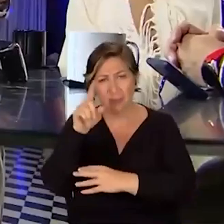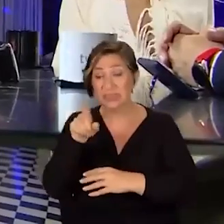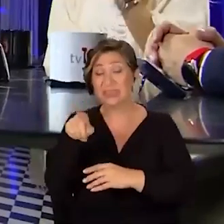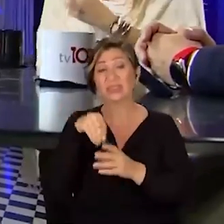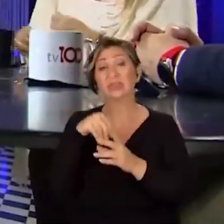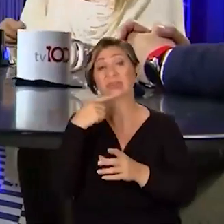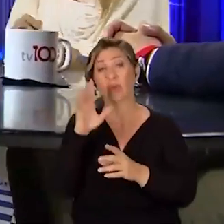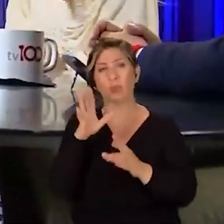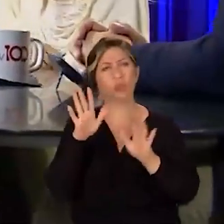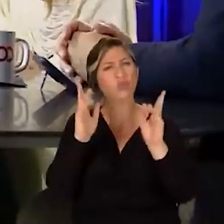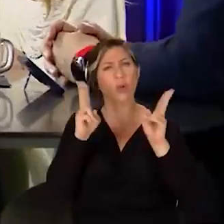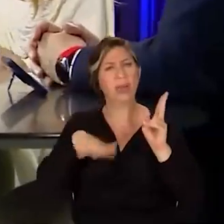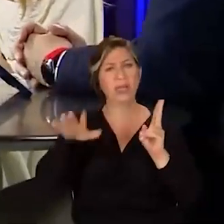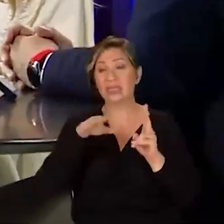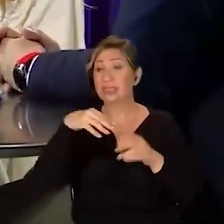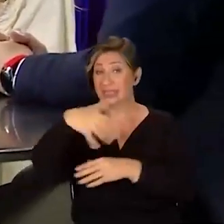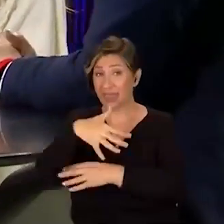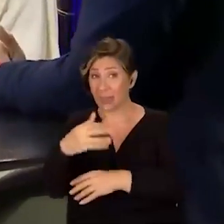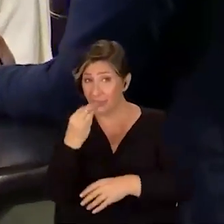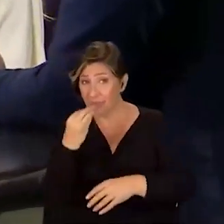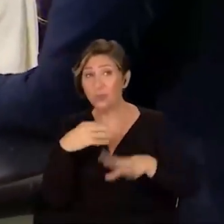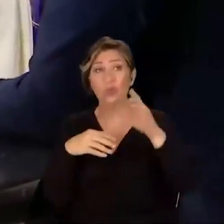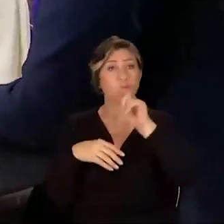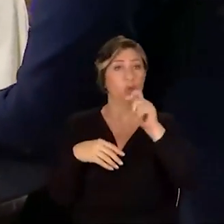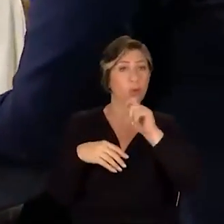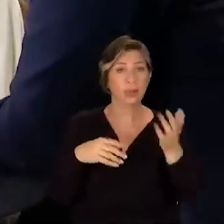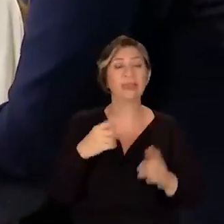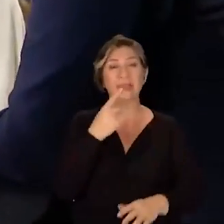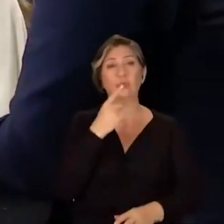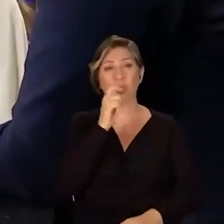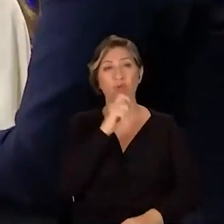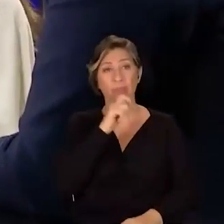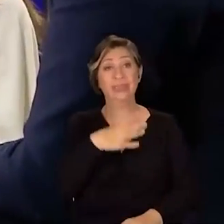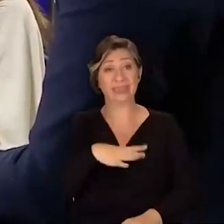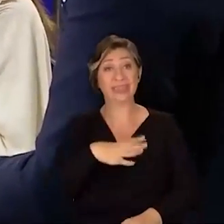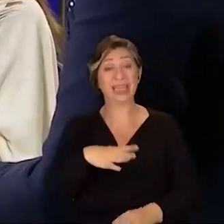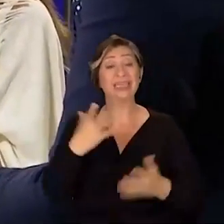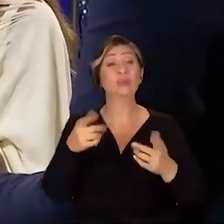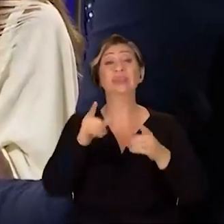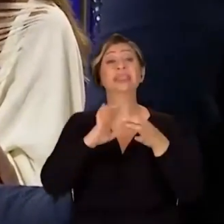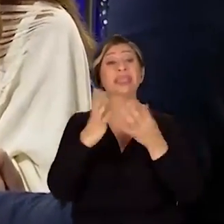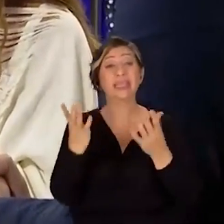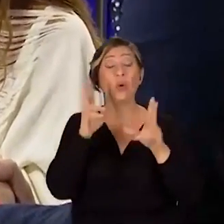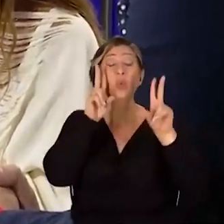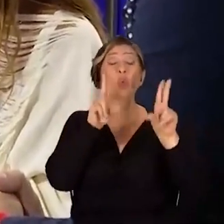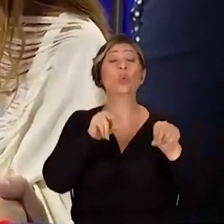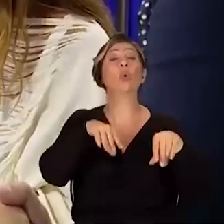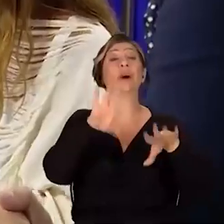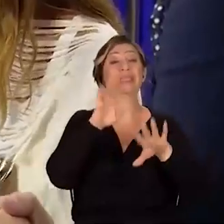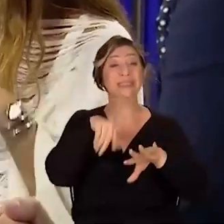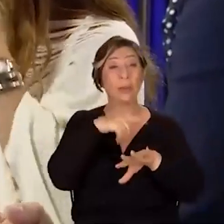konuşmuyorum, ortalama soruyorum. Canınız yoksa dondurma mı çeker? Tatlı şeker. İşte bunun sebebi uyumadığınız